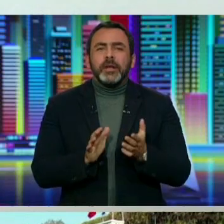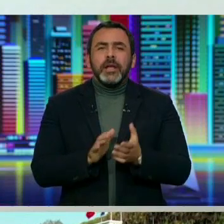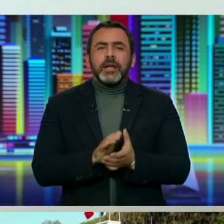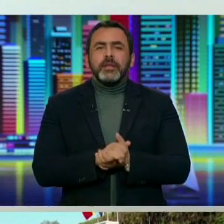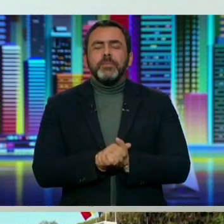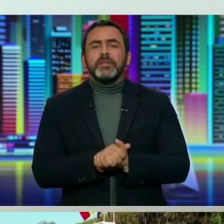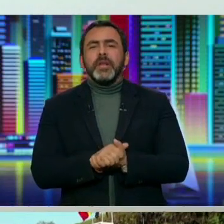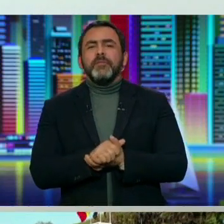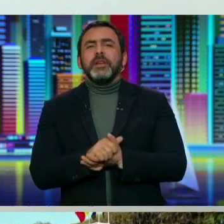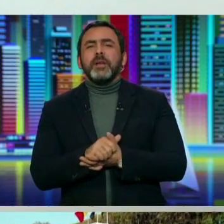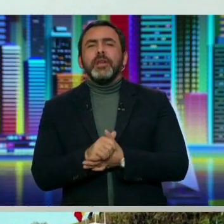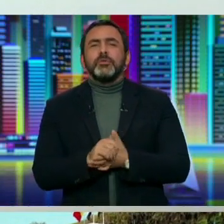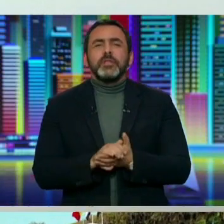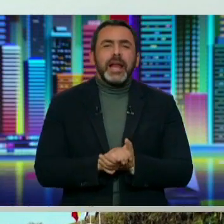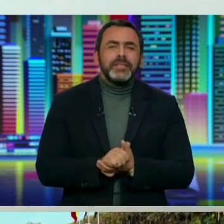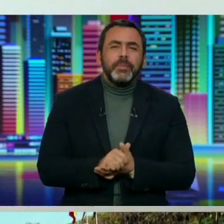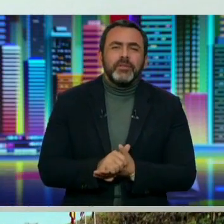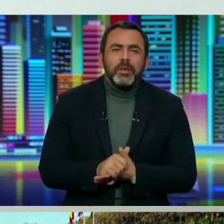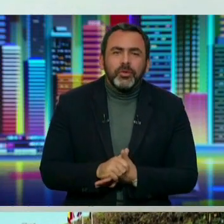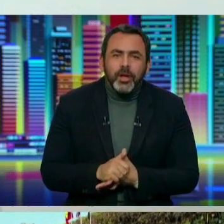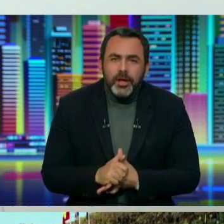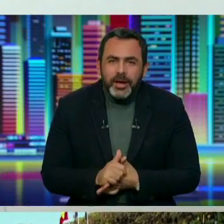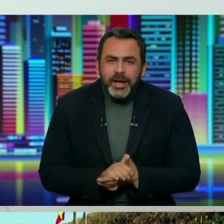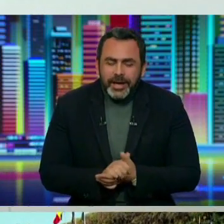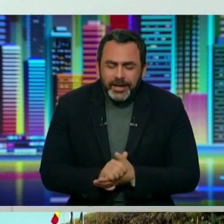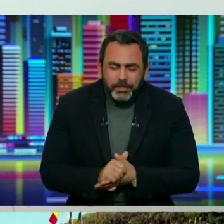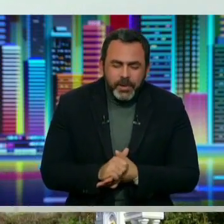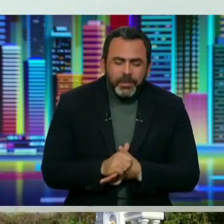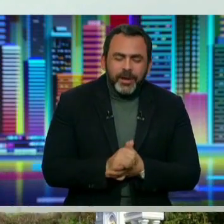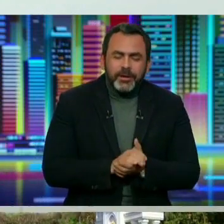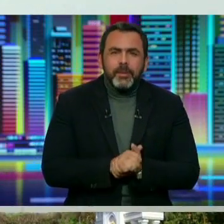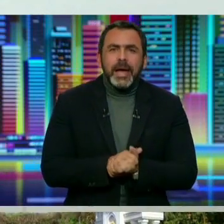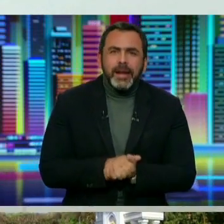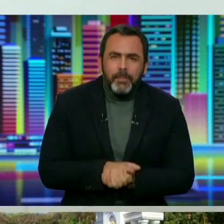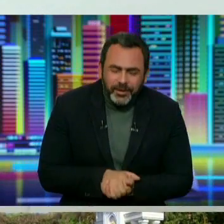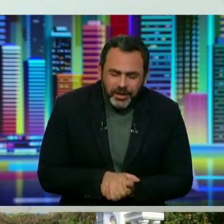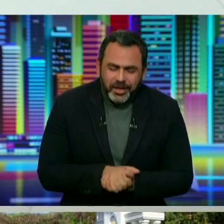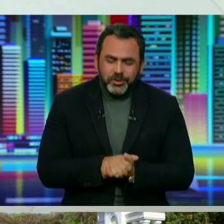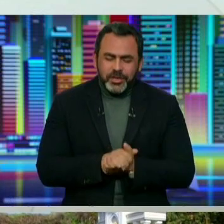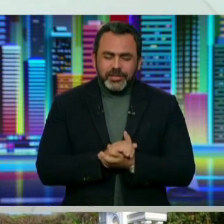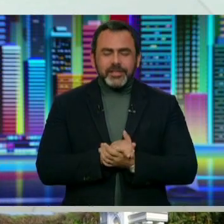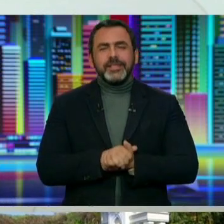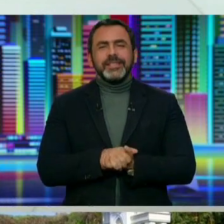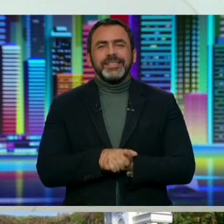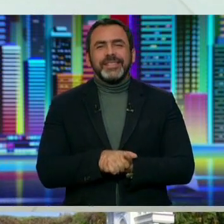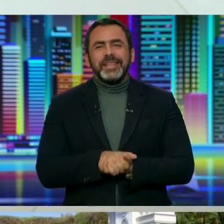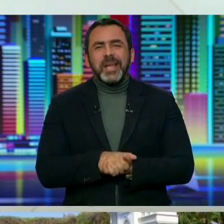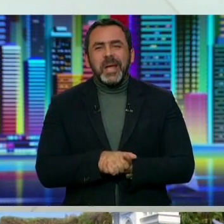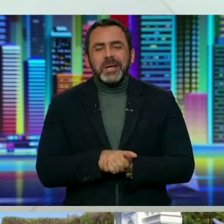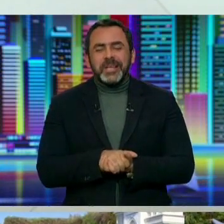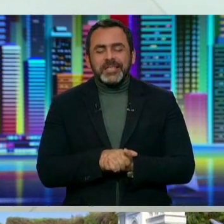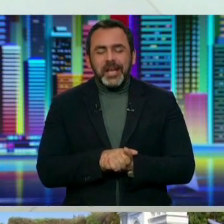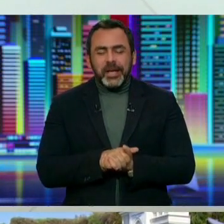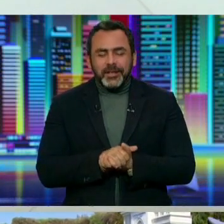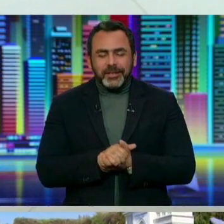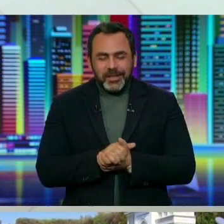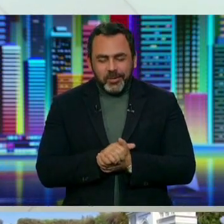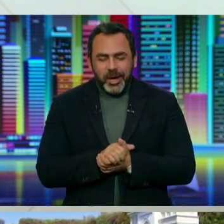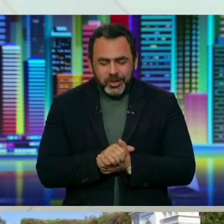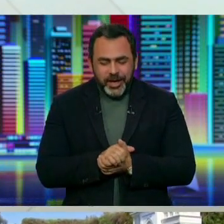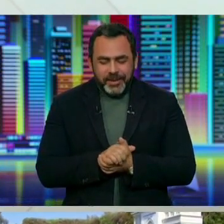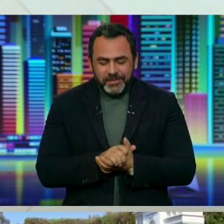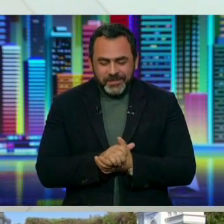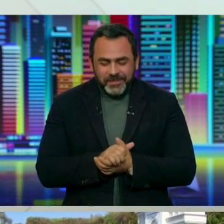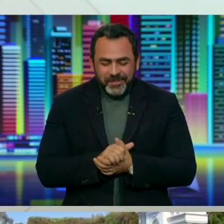معانا ايضا كاتبنا الصحفي الكبير الاستاذ العزب الطيب الطاهر، كاتبنا بالاهرام. اهلا بحضرتك يا استاذ. اهلا بيك. ازاي صحه